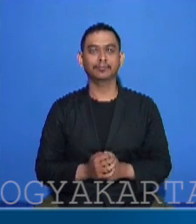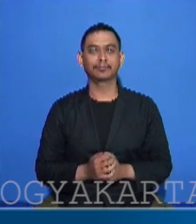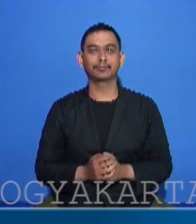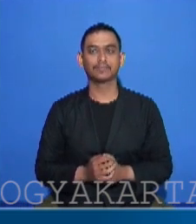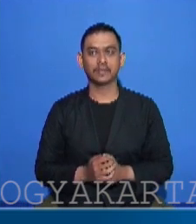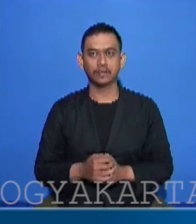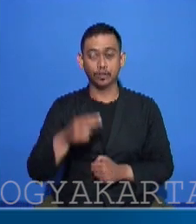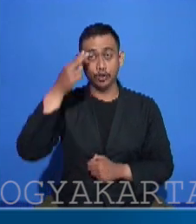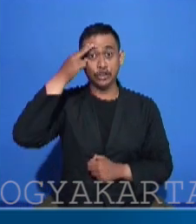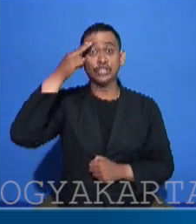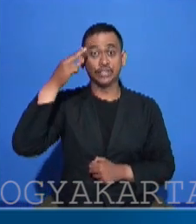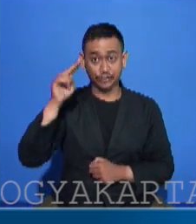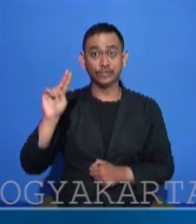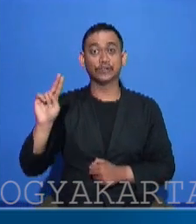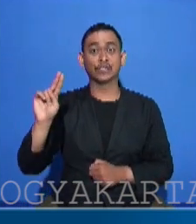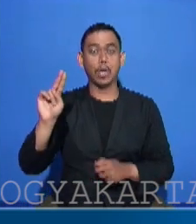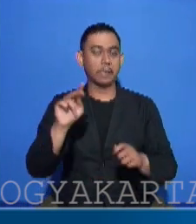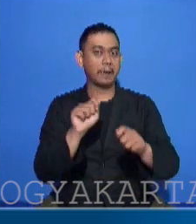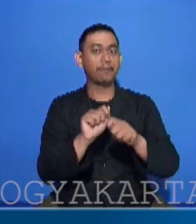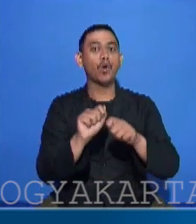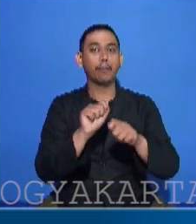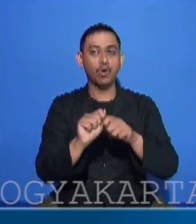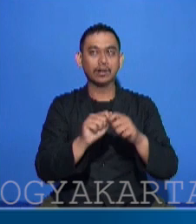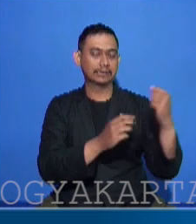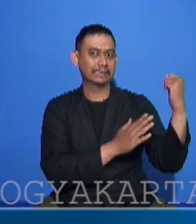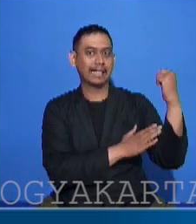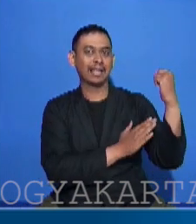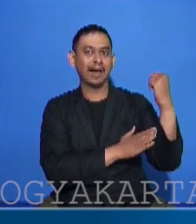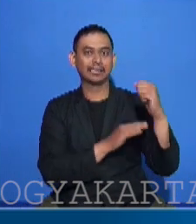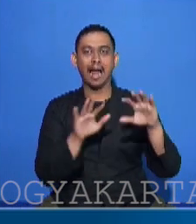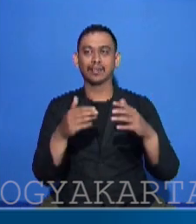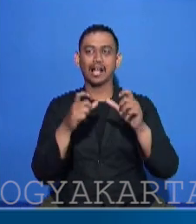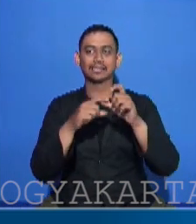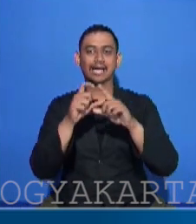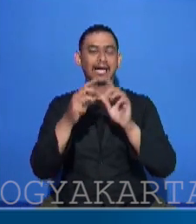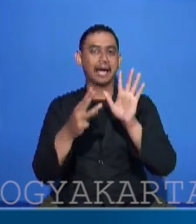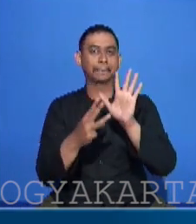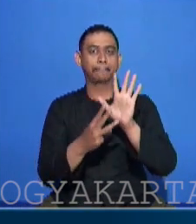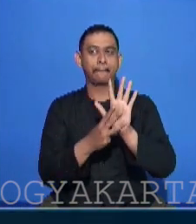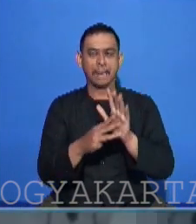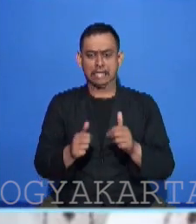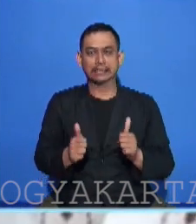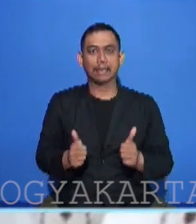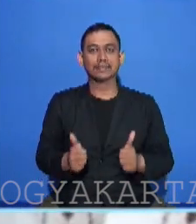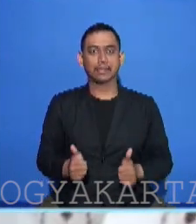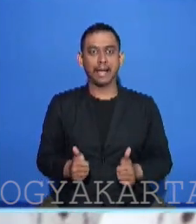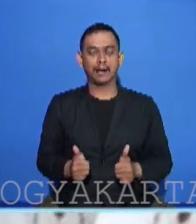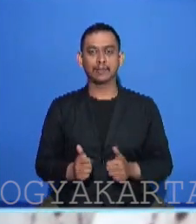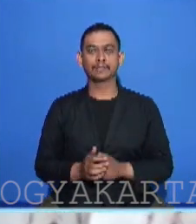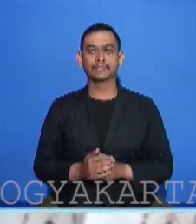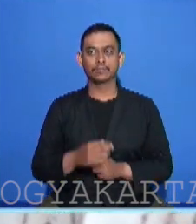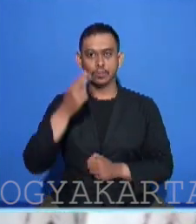untuk mencetak tenaga-tenaga atau SDM yang siap pakai, yang bisa mengisi